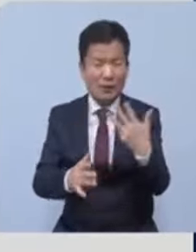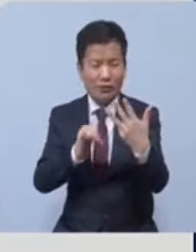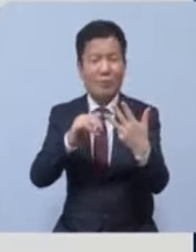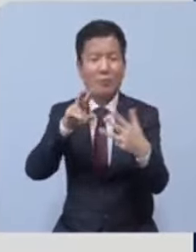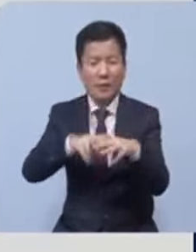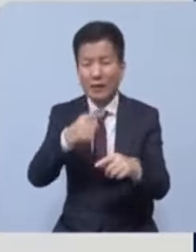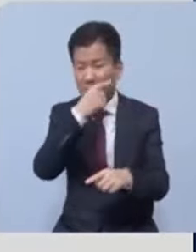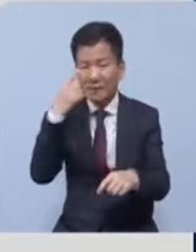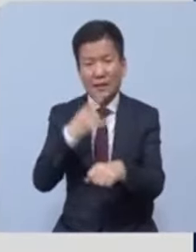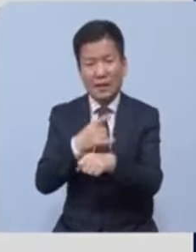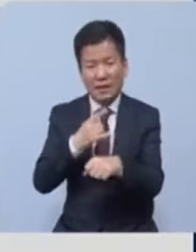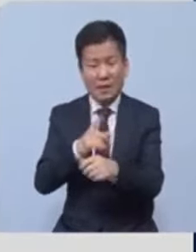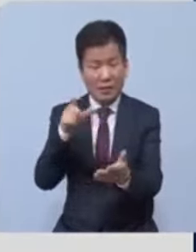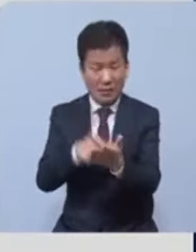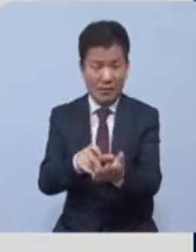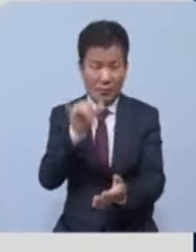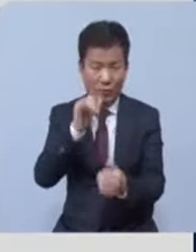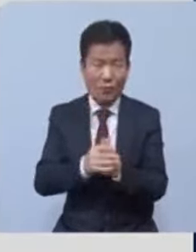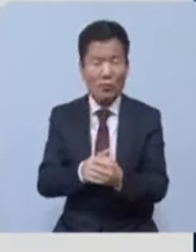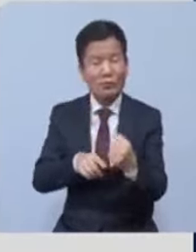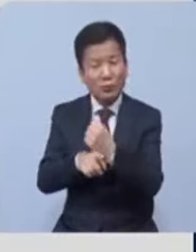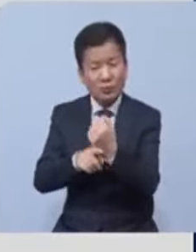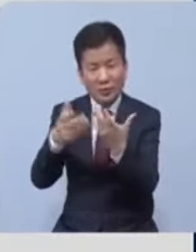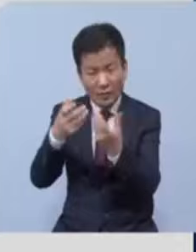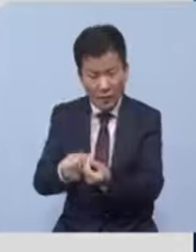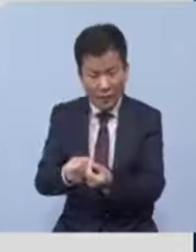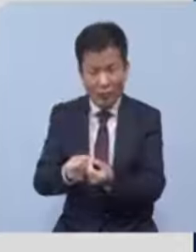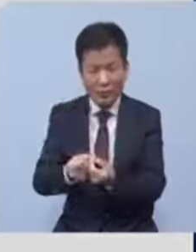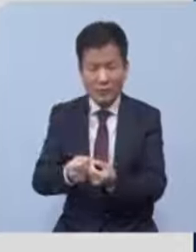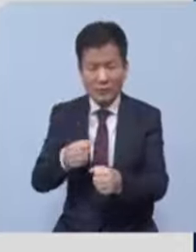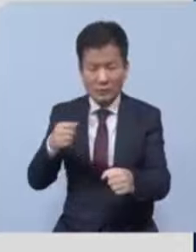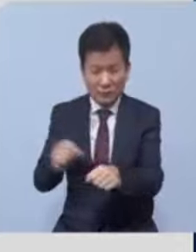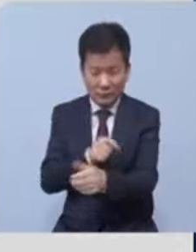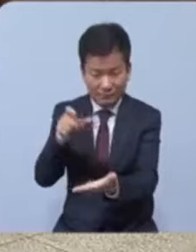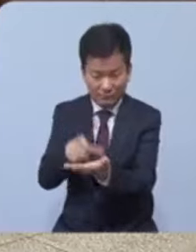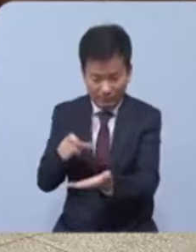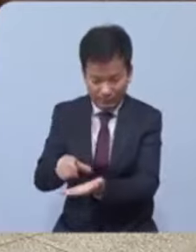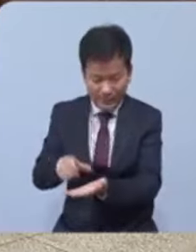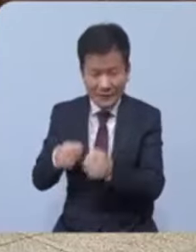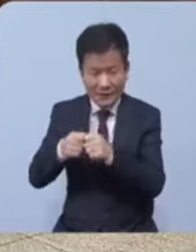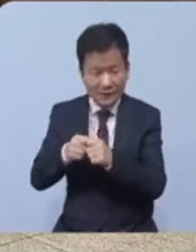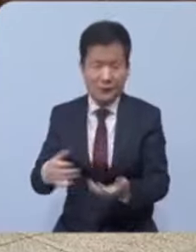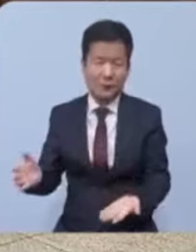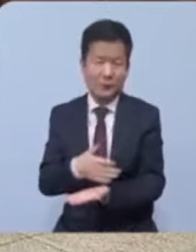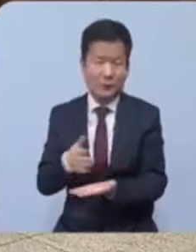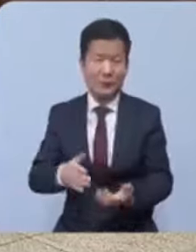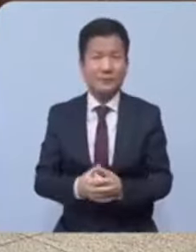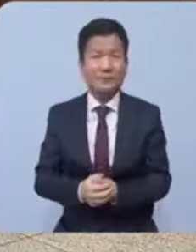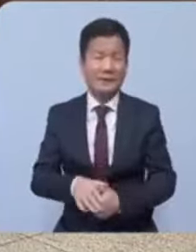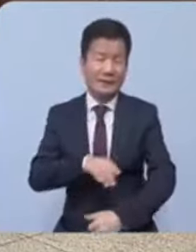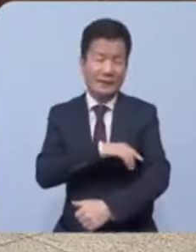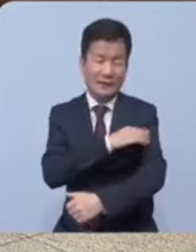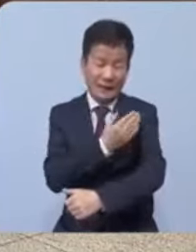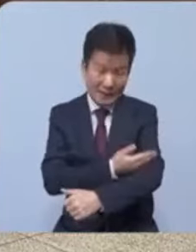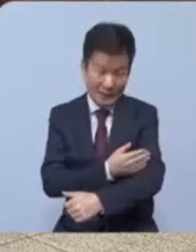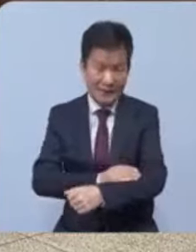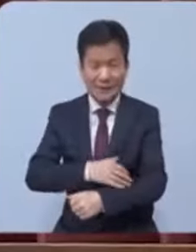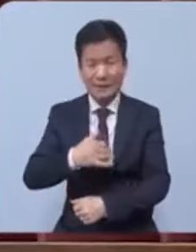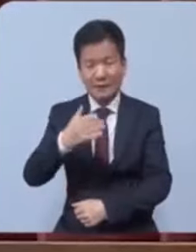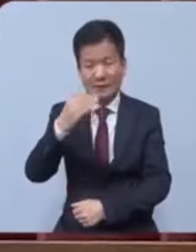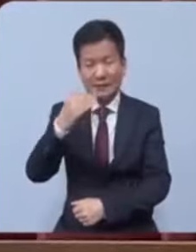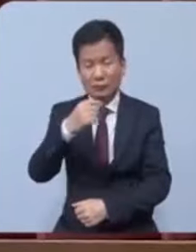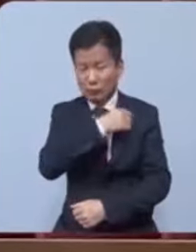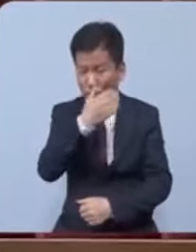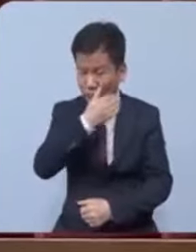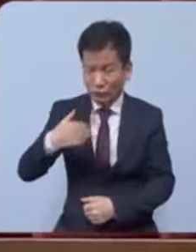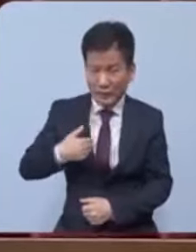8성만 검증 대상으로 뒀고 청문 사항도 따로 정하지 않았습니다. 후보자의 어떤 자질과 역량이라든가 이런 걸 충분히